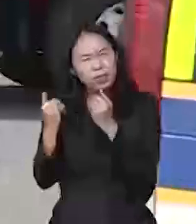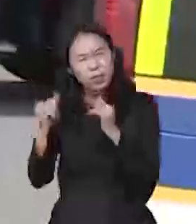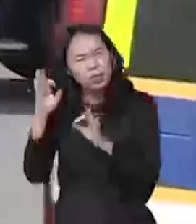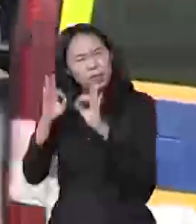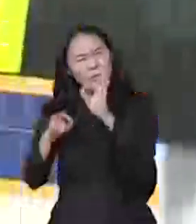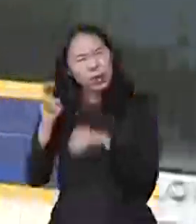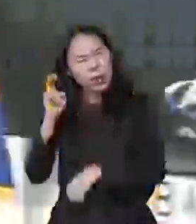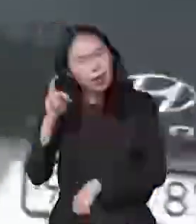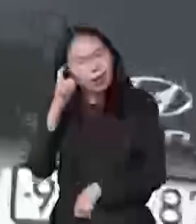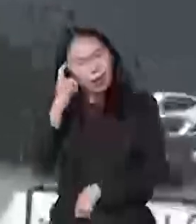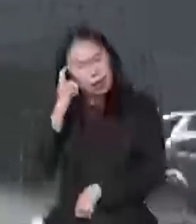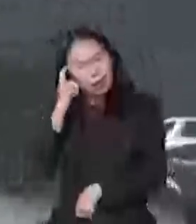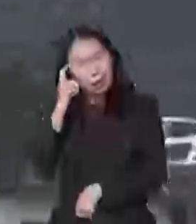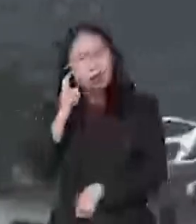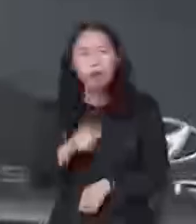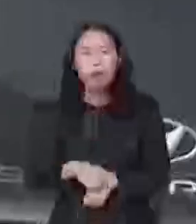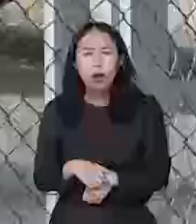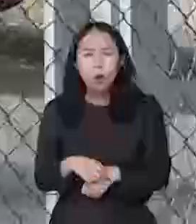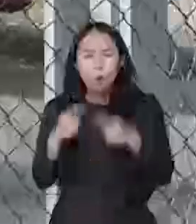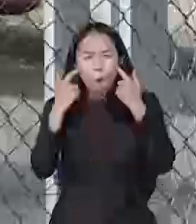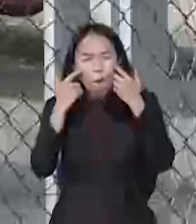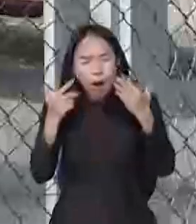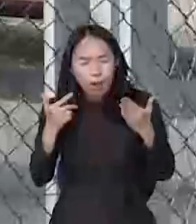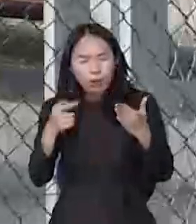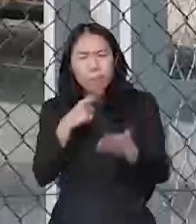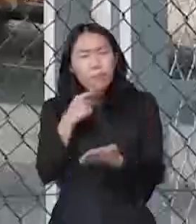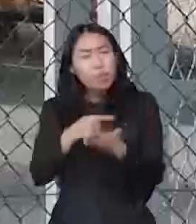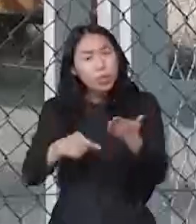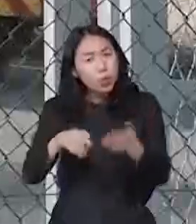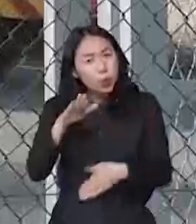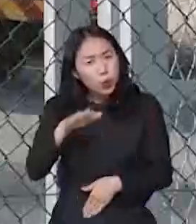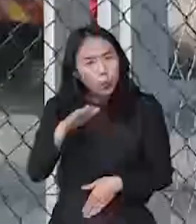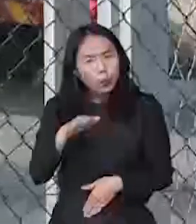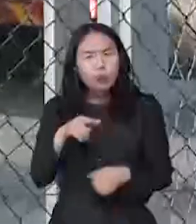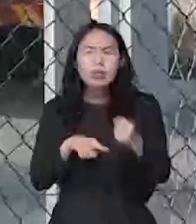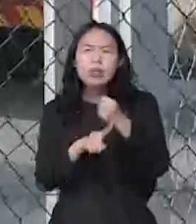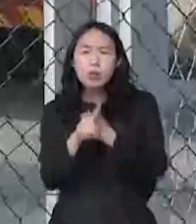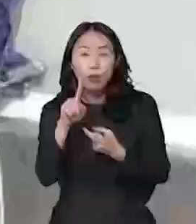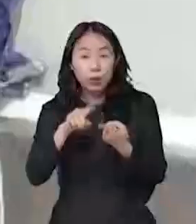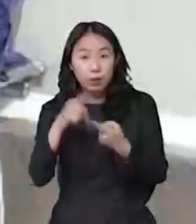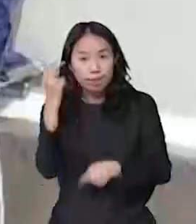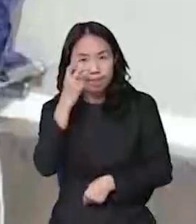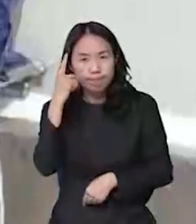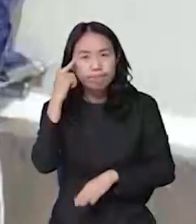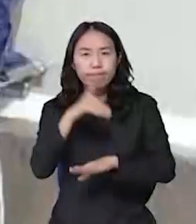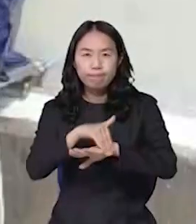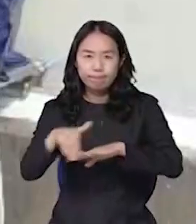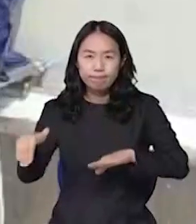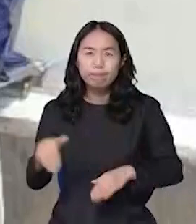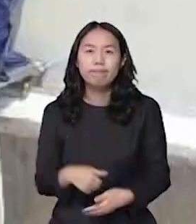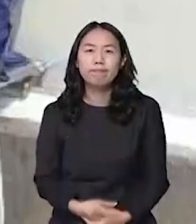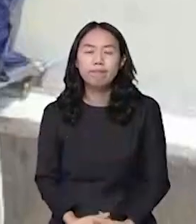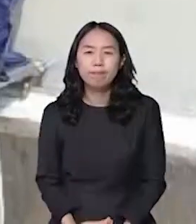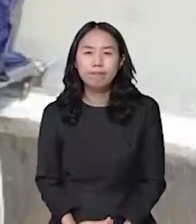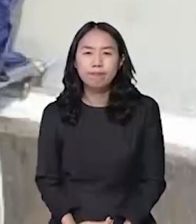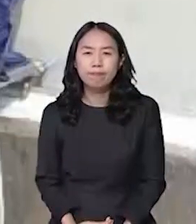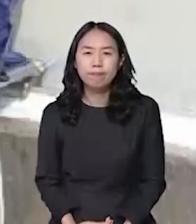났을 가능성이 큰 것으로 보고 정확한 피해 규모와 화재 원인을 조사할 방침입니다. KBC 구영슬입니다.